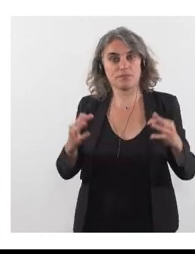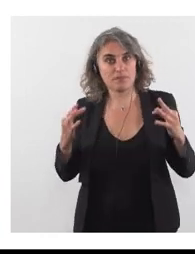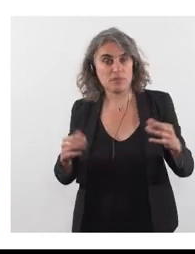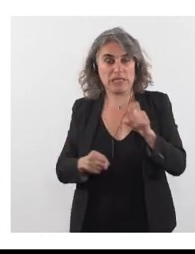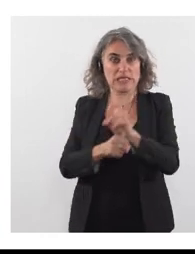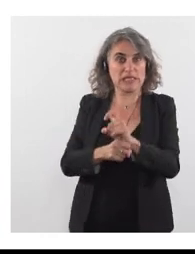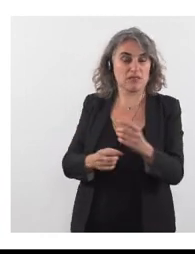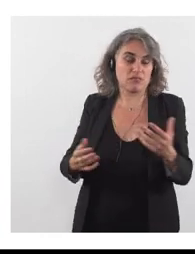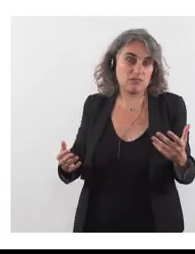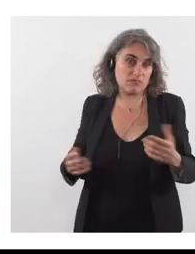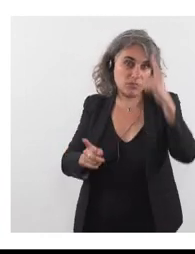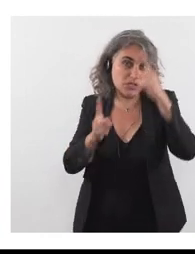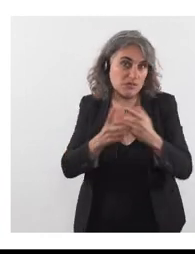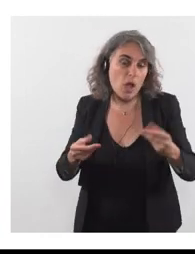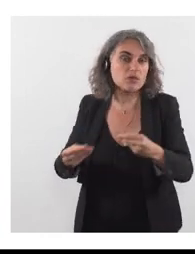critiques de nature